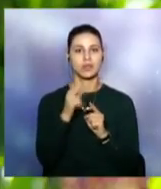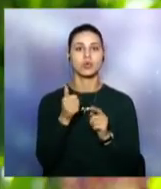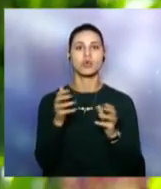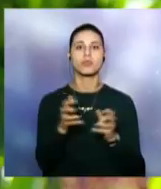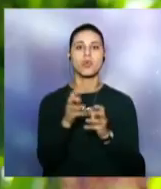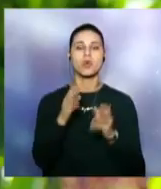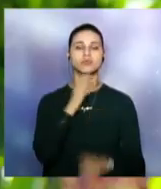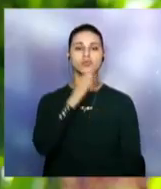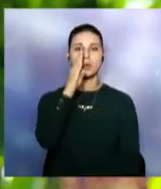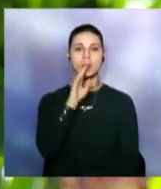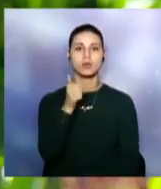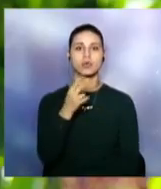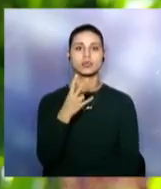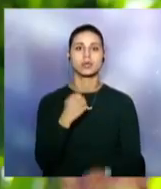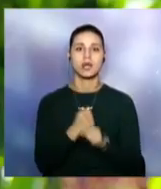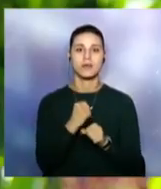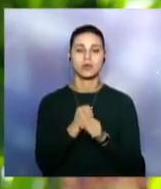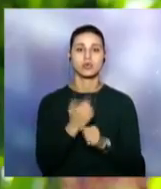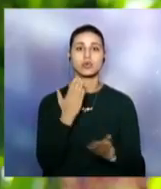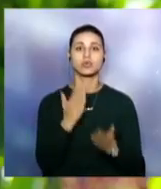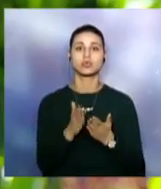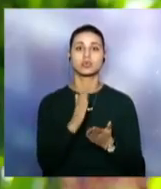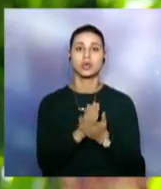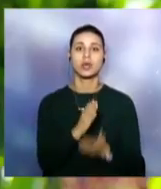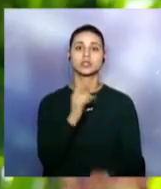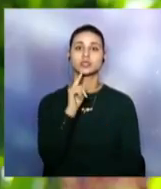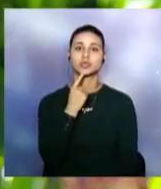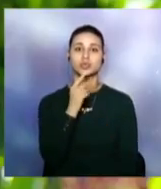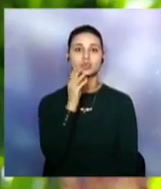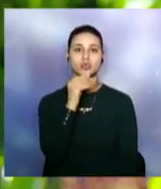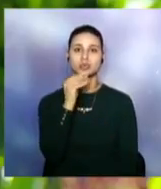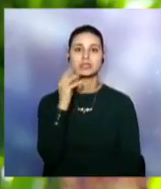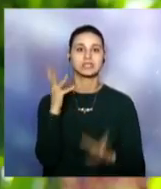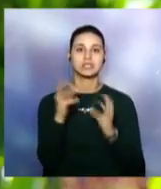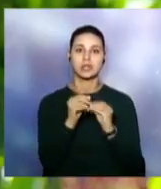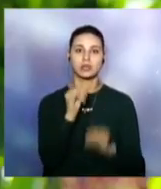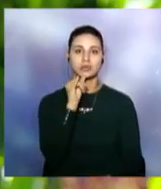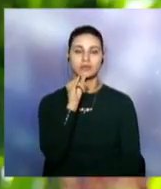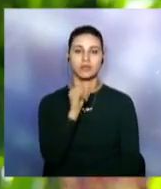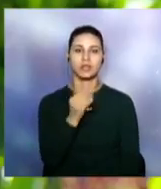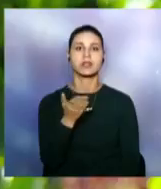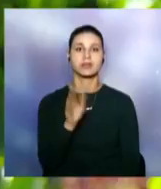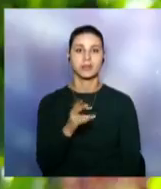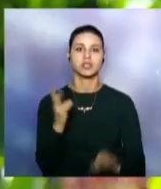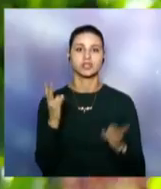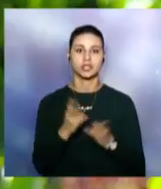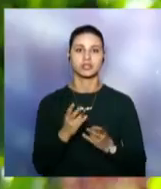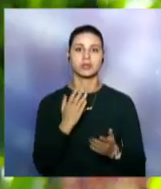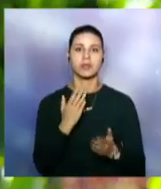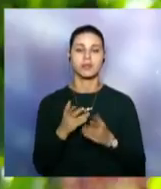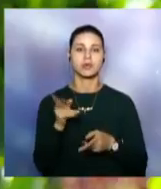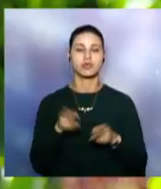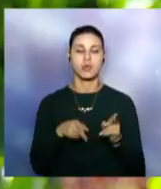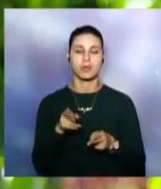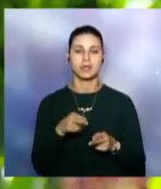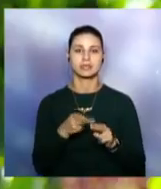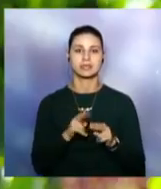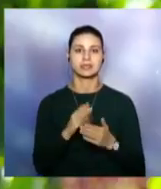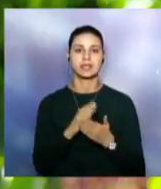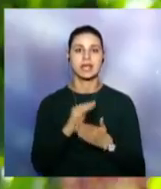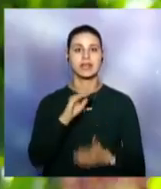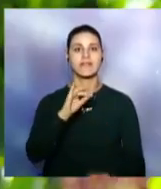მოუაროს. მანა თუ არის ისეთი რთული შემთხვევა, როცა საერთოდ არ გადასდის, მაშინ დაჭირდება ალბათ ოპერაცია.